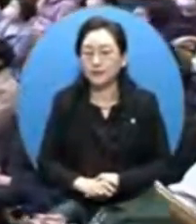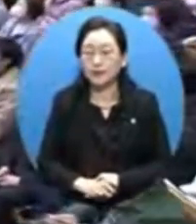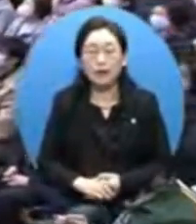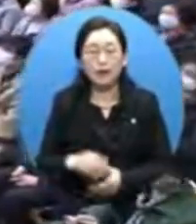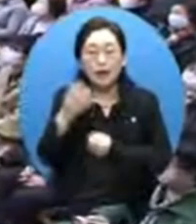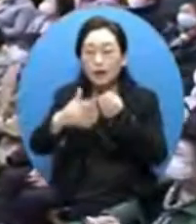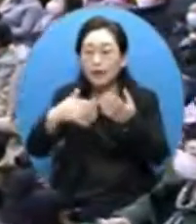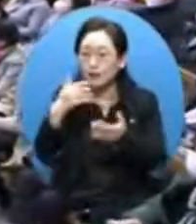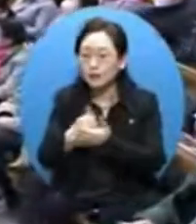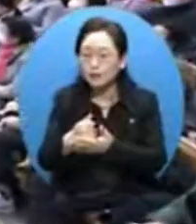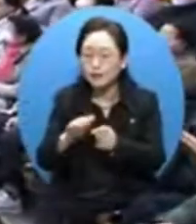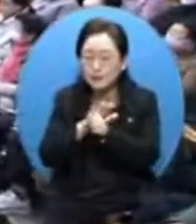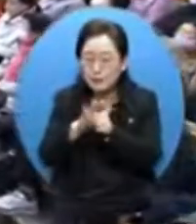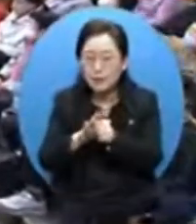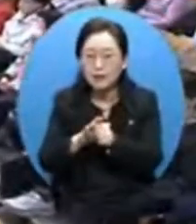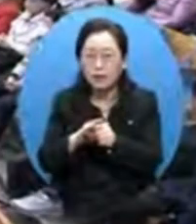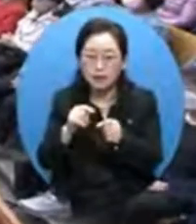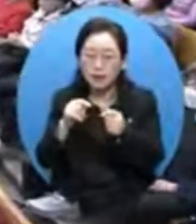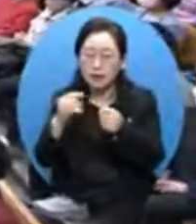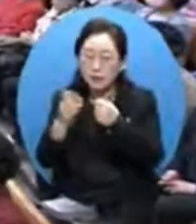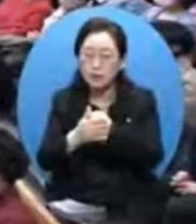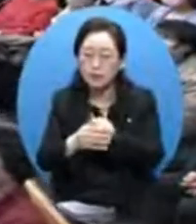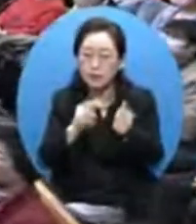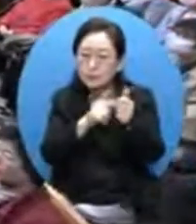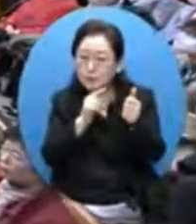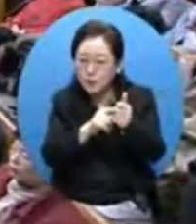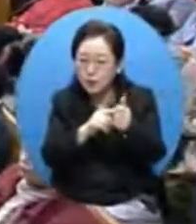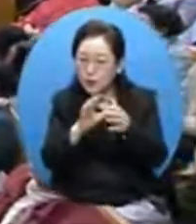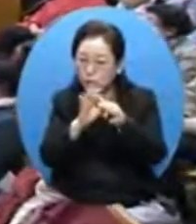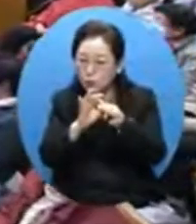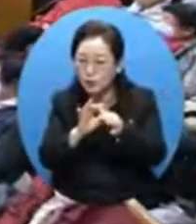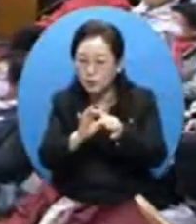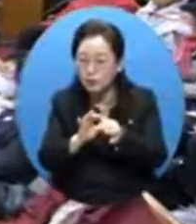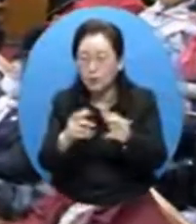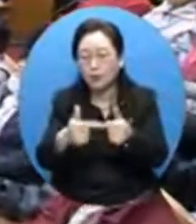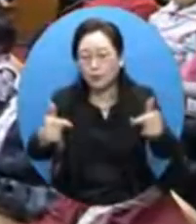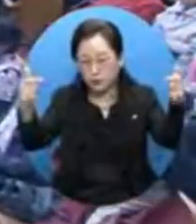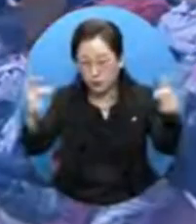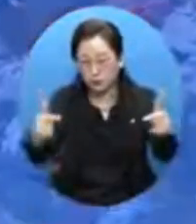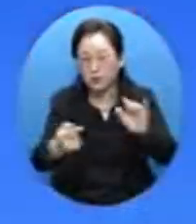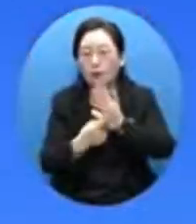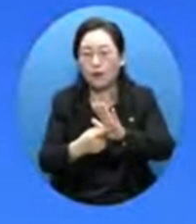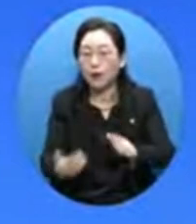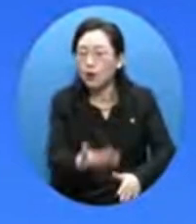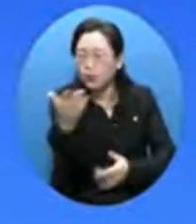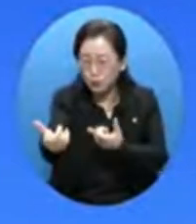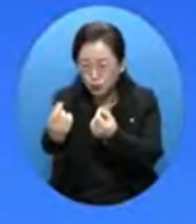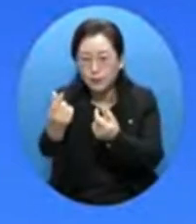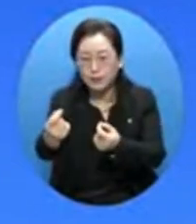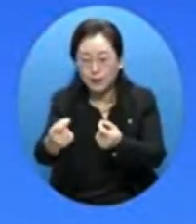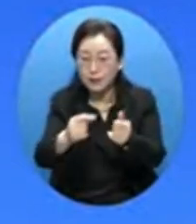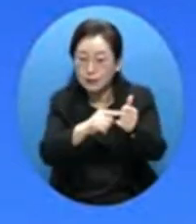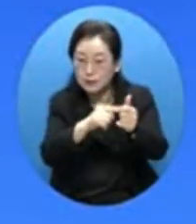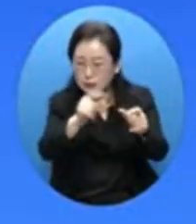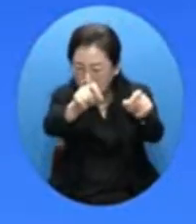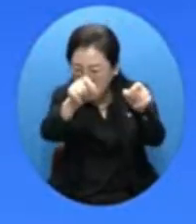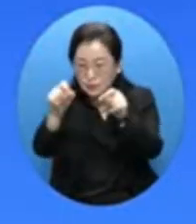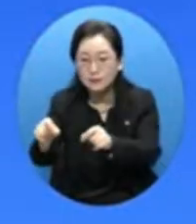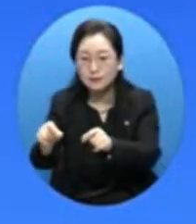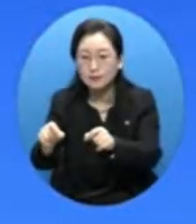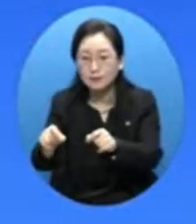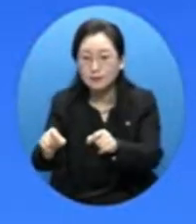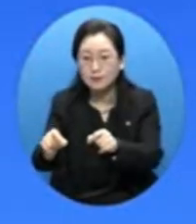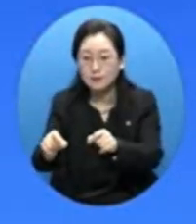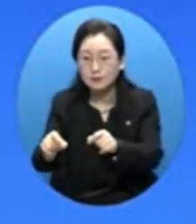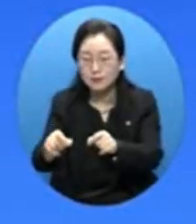하나님의 사람 이반 오초 한 사람을 통하여 위대한 역사가 일어난 것입니다. 여러분 모두가 그 같은 이반 오초의